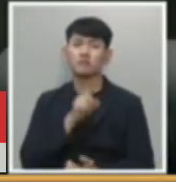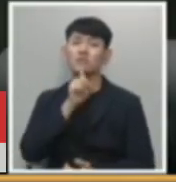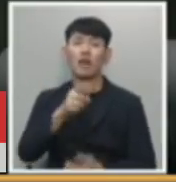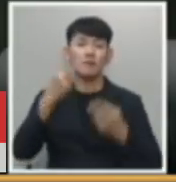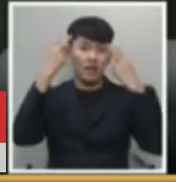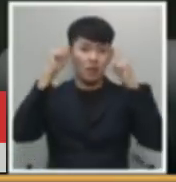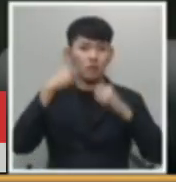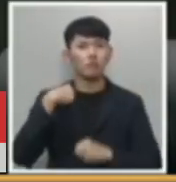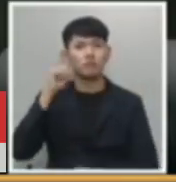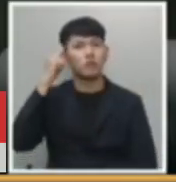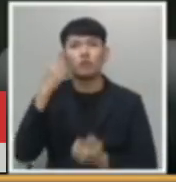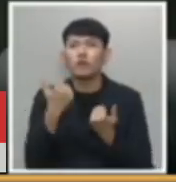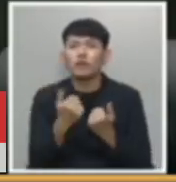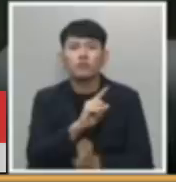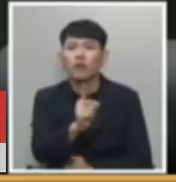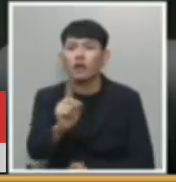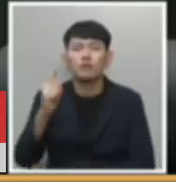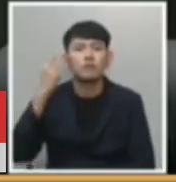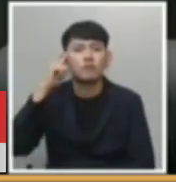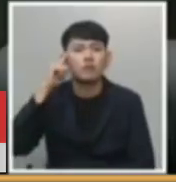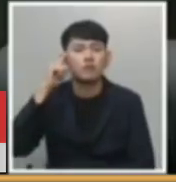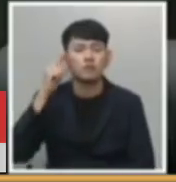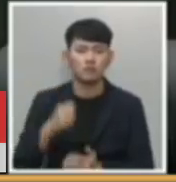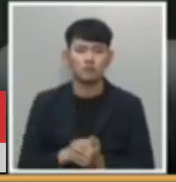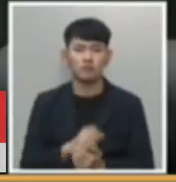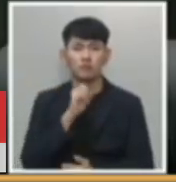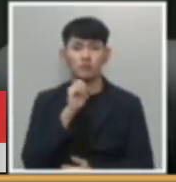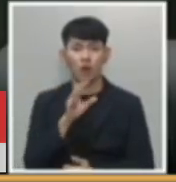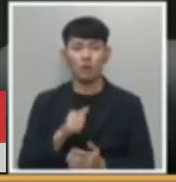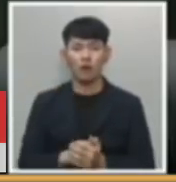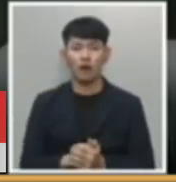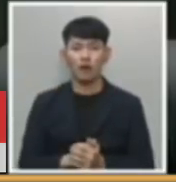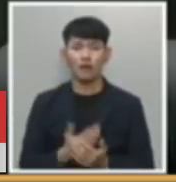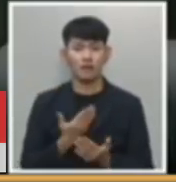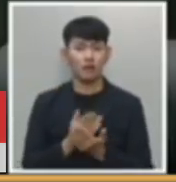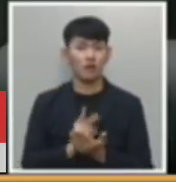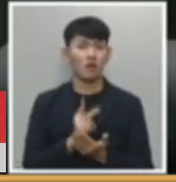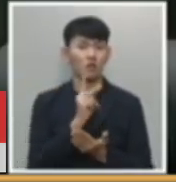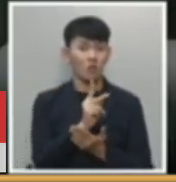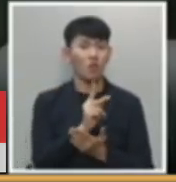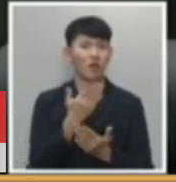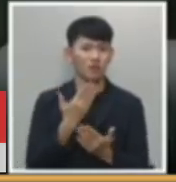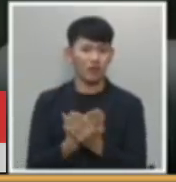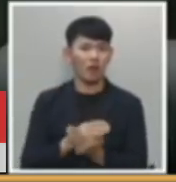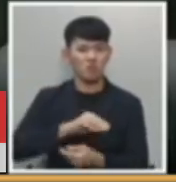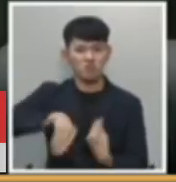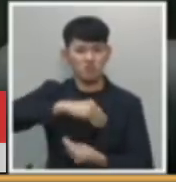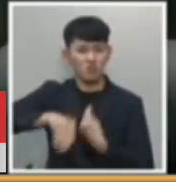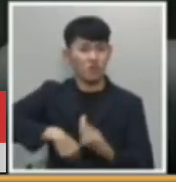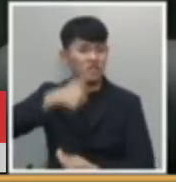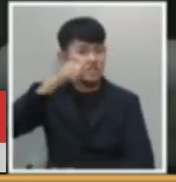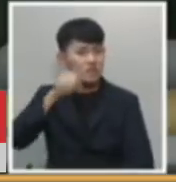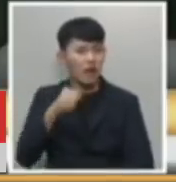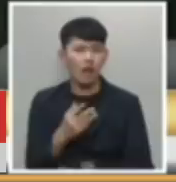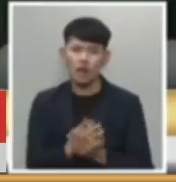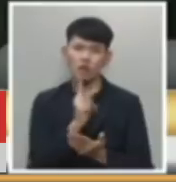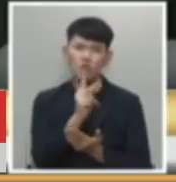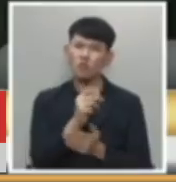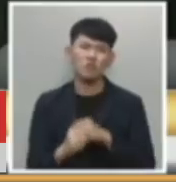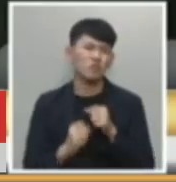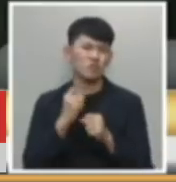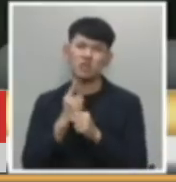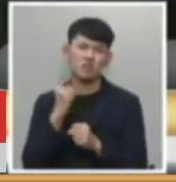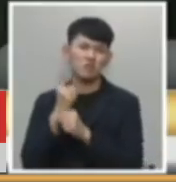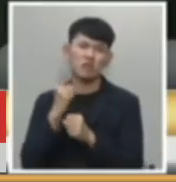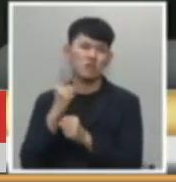ไม่รู้ท่านไปไหนอีกครับบอกว่าแสดงว่ากู้แล้วรวยใช่ไหมนะครับกู้ทุกปีทุกปีหนักขึ้นทุกปีทุก